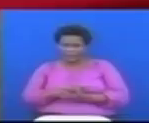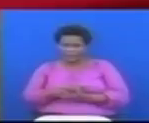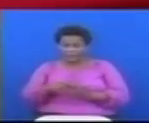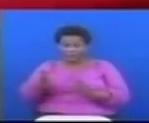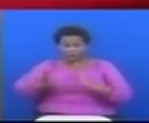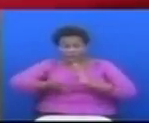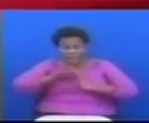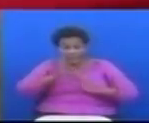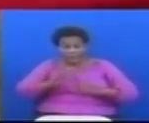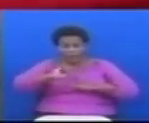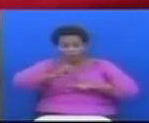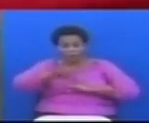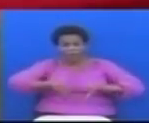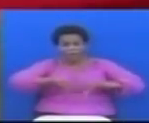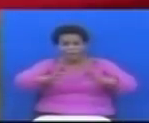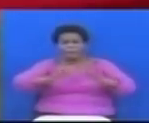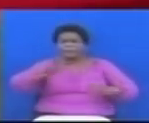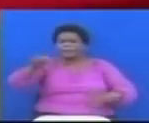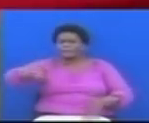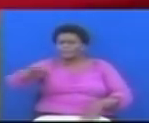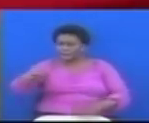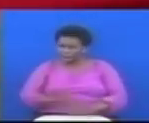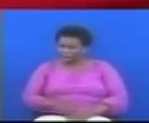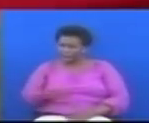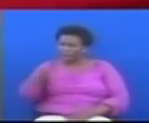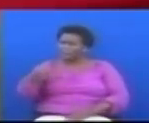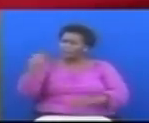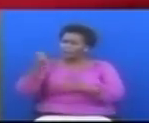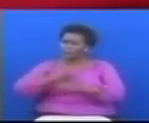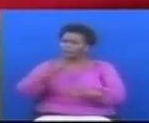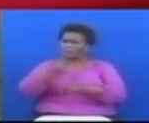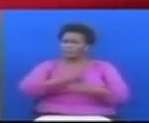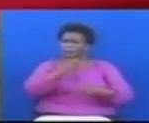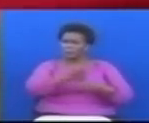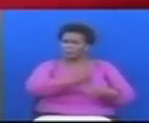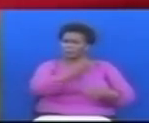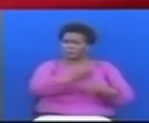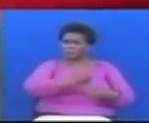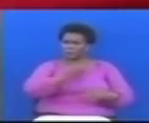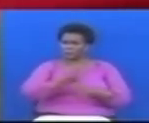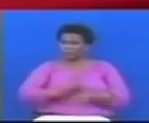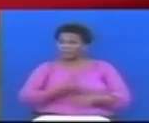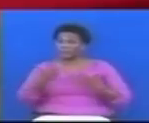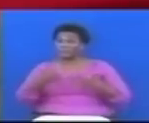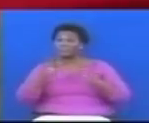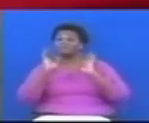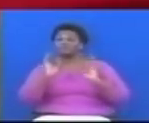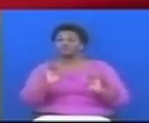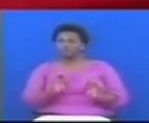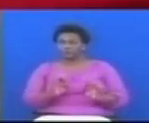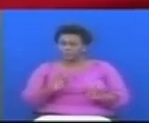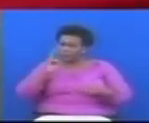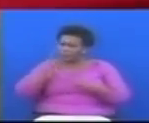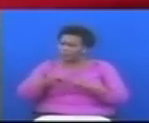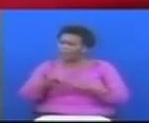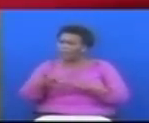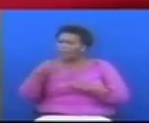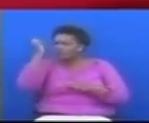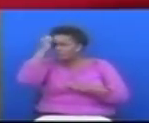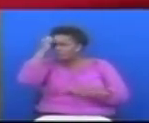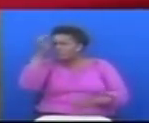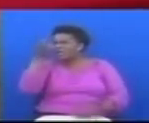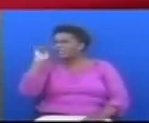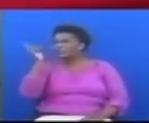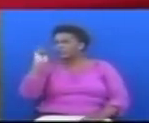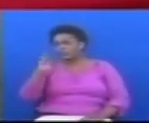wengi wamekuwa kipongeza ufanisi ambao umetokana na chombo hiki. Kwa hiyo ni vizuri sasa tusiishi kwa historia. Naomba